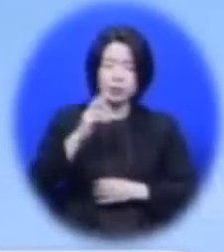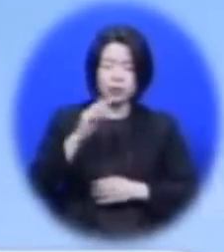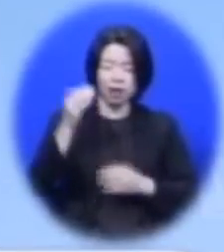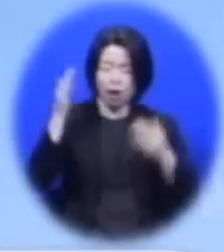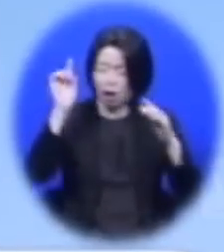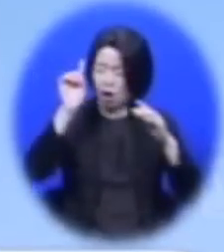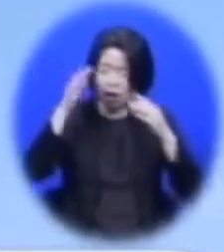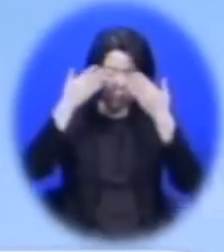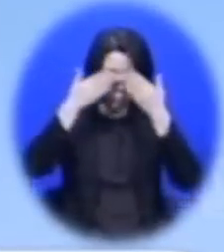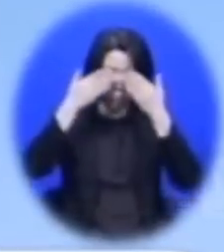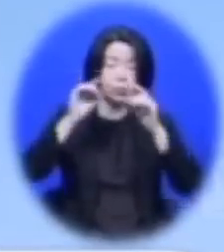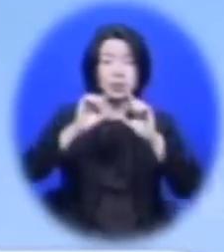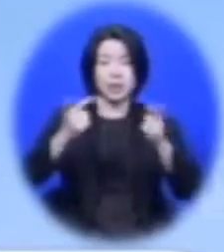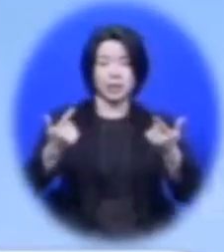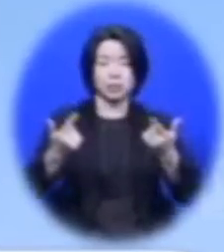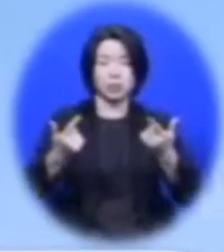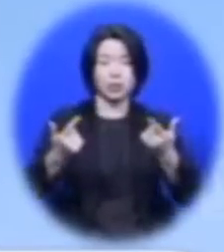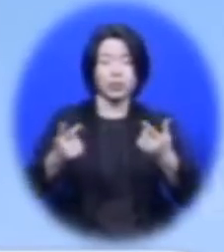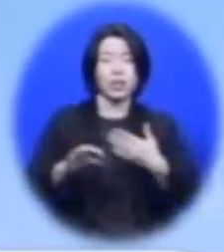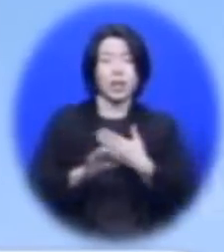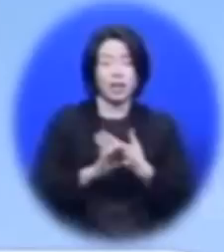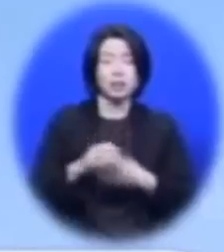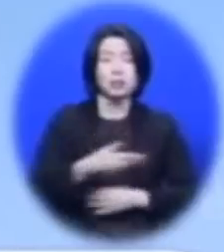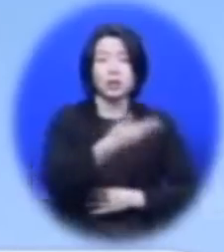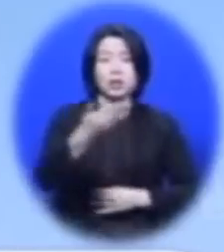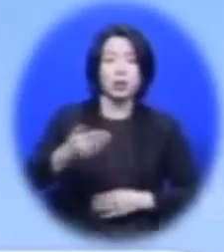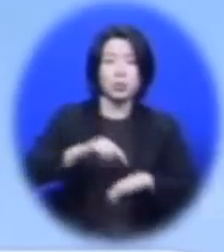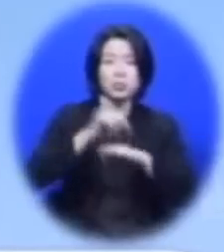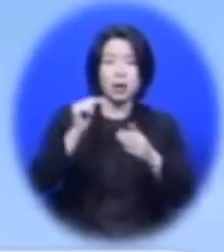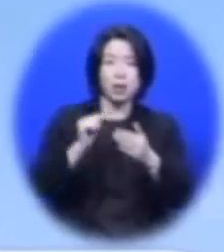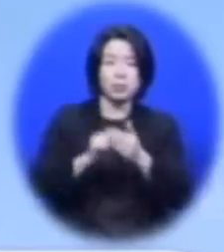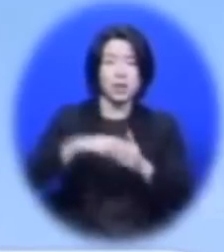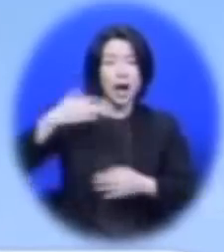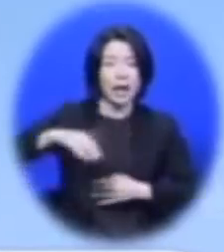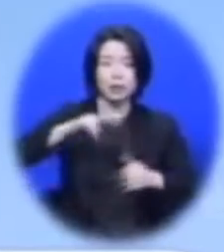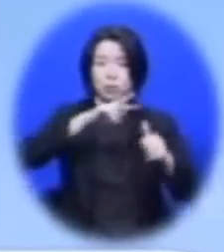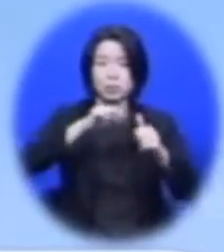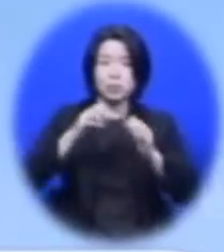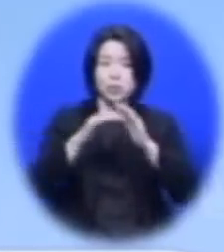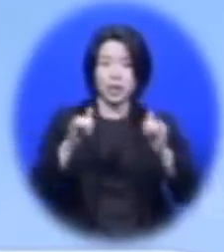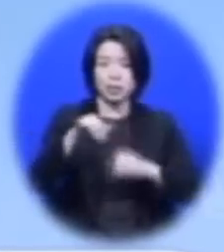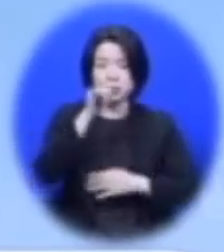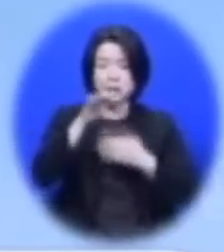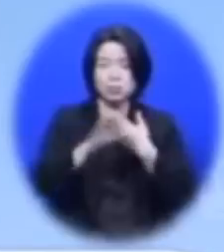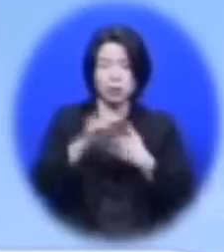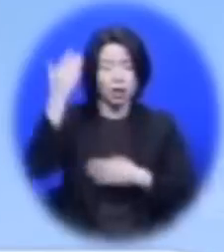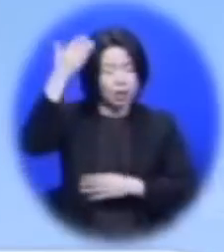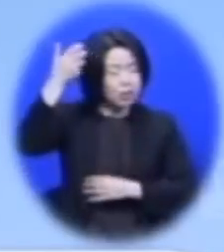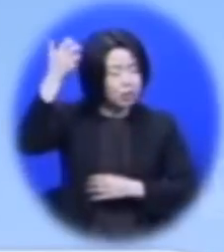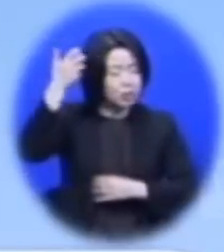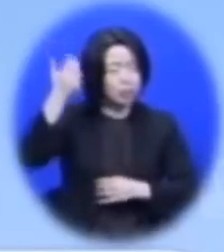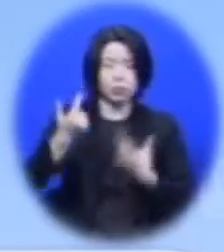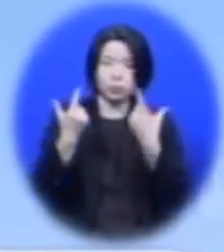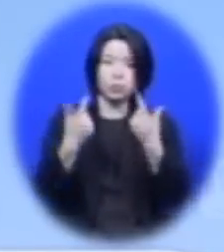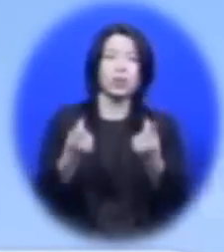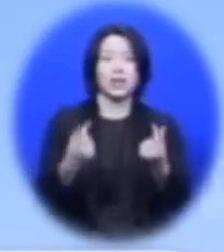보이면 여러분이 아직도 마음에 미운 사람이 있다면 그 영적으로는 똑같단